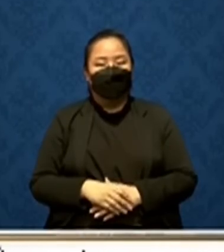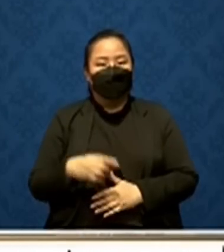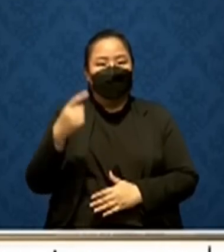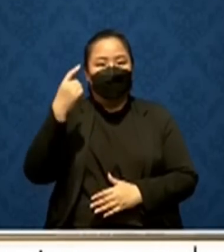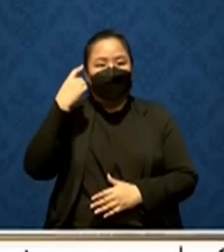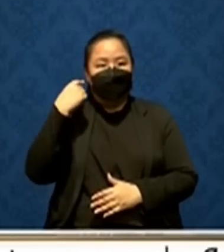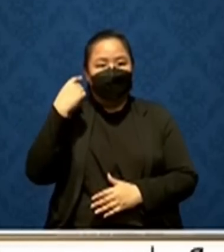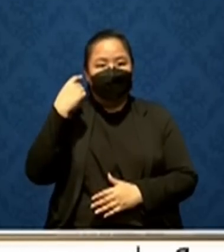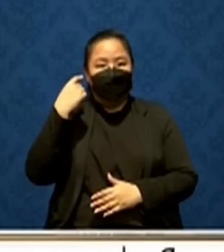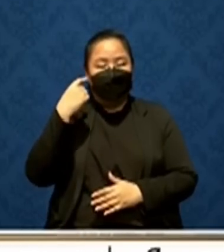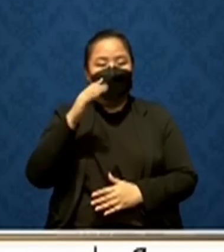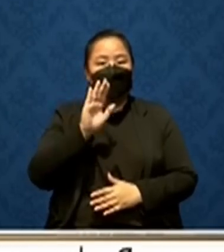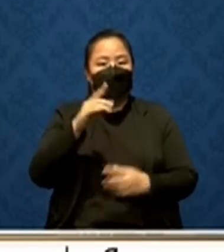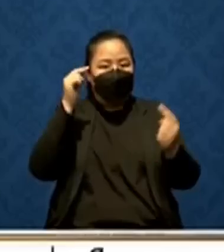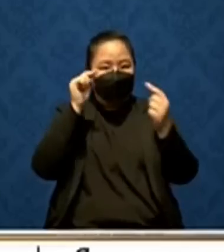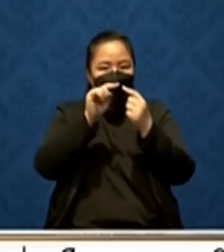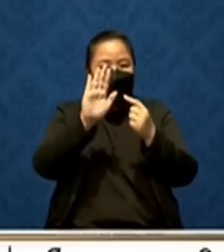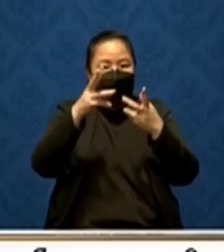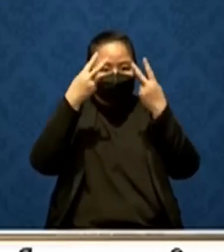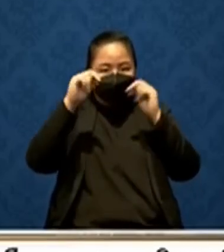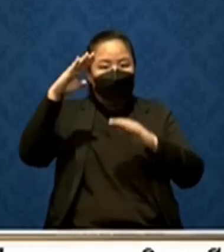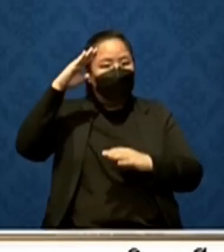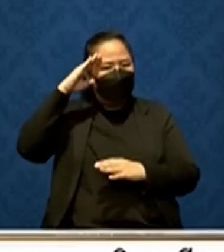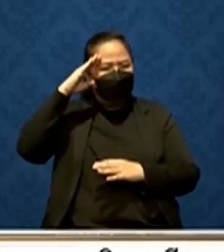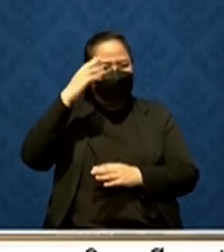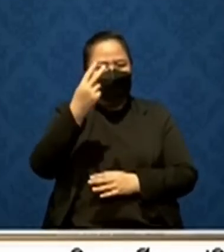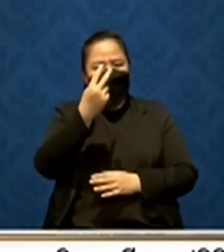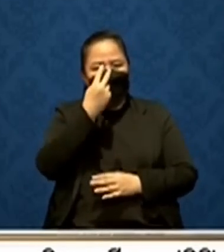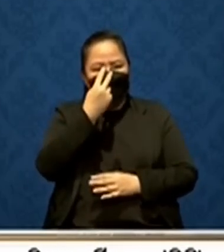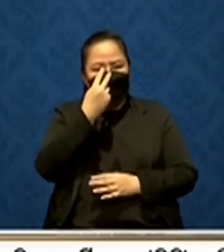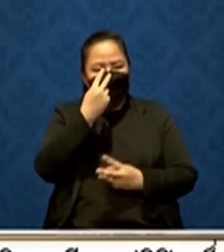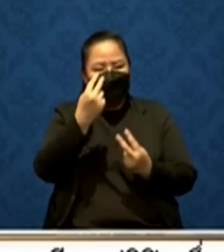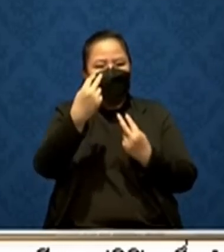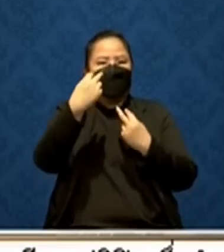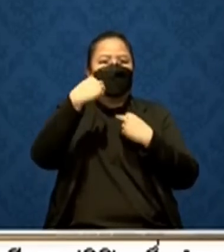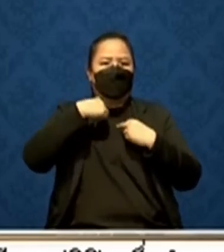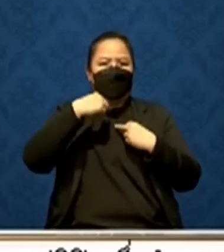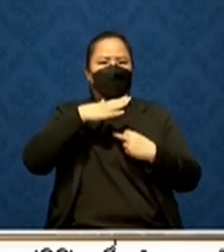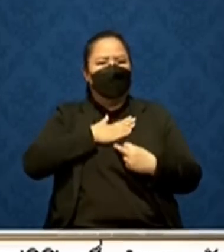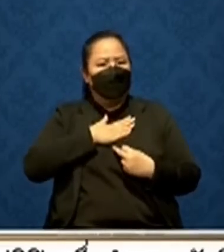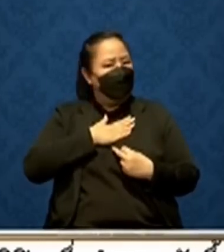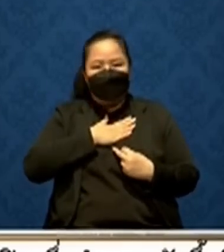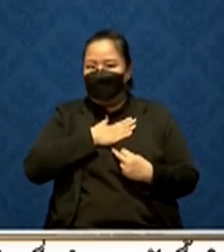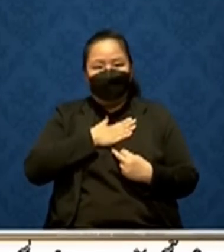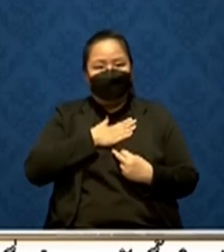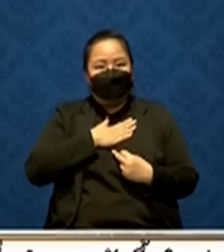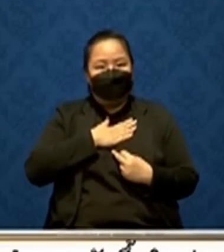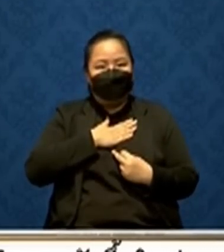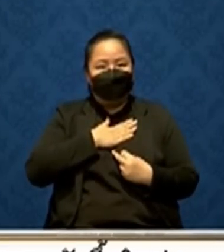ของพลเอกประยุทธ์จันทร์โอชานอกจากมองตัวเองไม่ออกมองตัวเองไม่เป็นแล้วเนี่ยอ้ะ